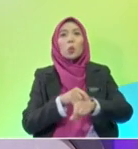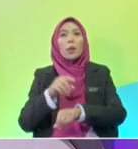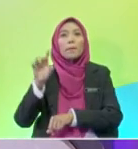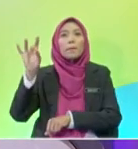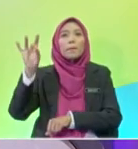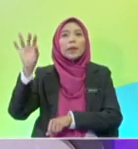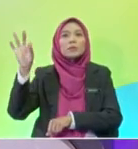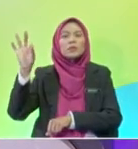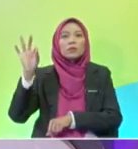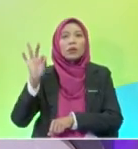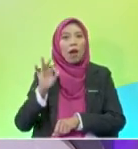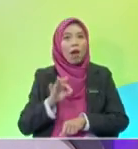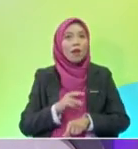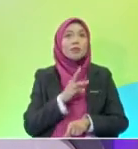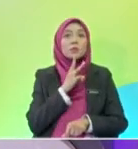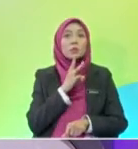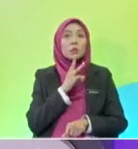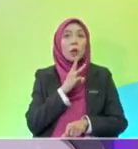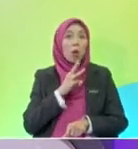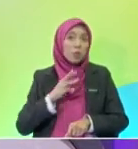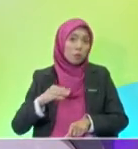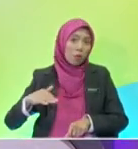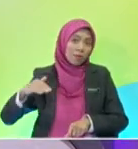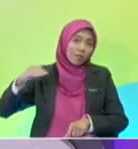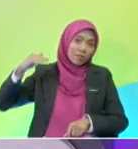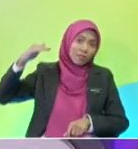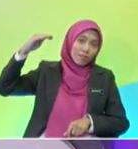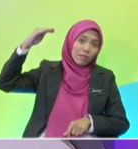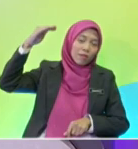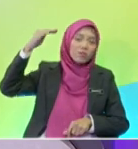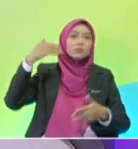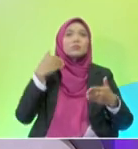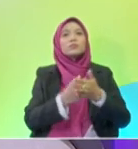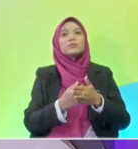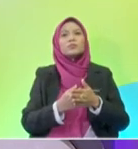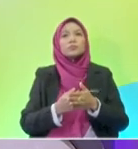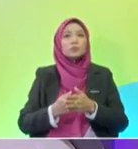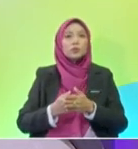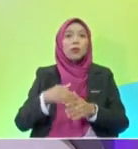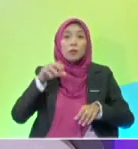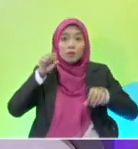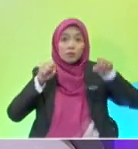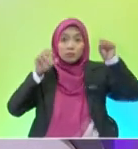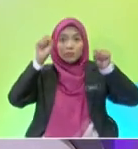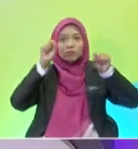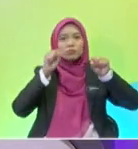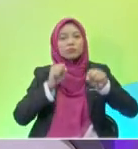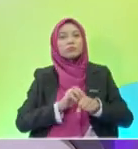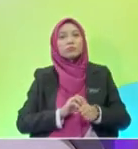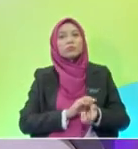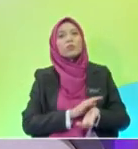itu akan naik sampai para tangga jadi mudah-muda nih dia akan turun Masa